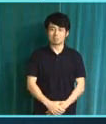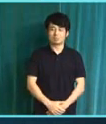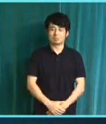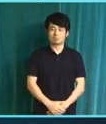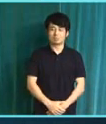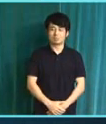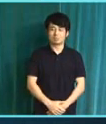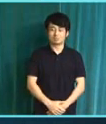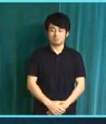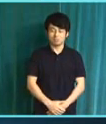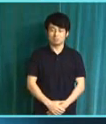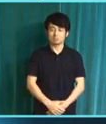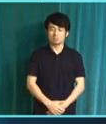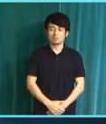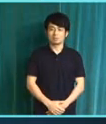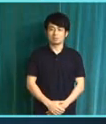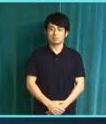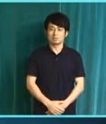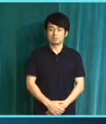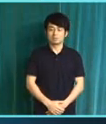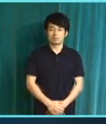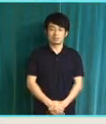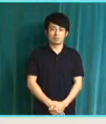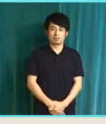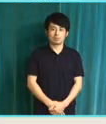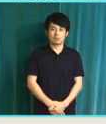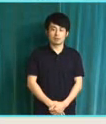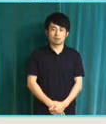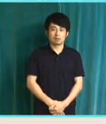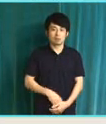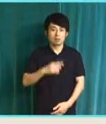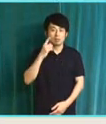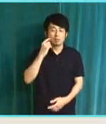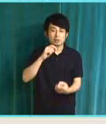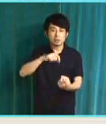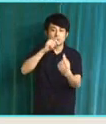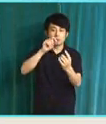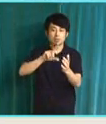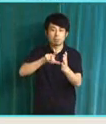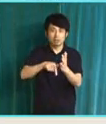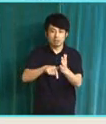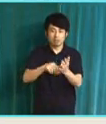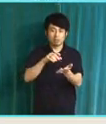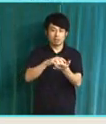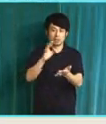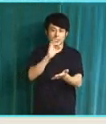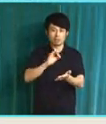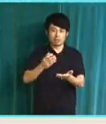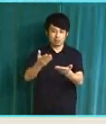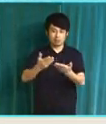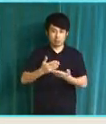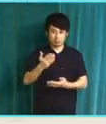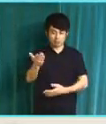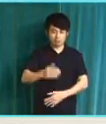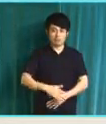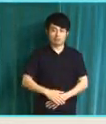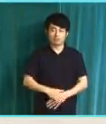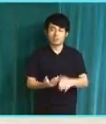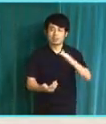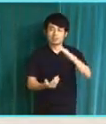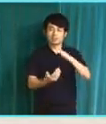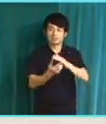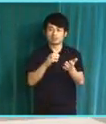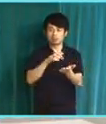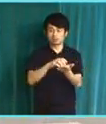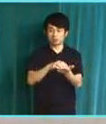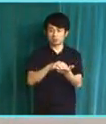はい、ありがとうございます。ちなみにこちら選ばれた方などには商品などはあるんでしょうか。 最優秀賞